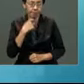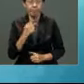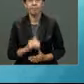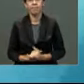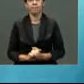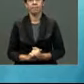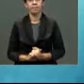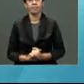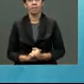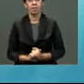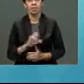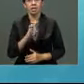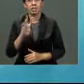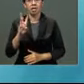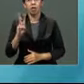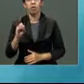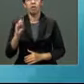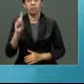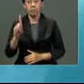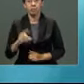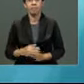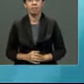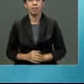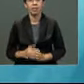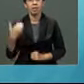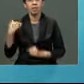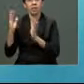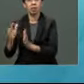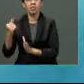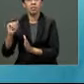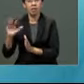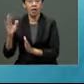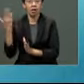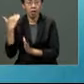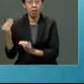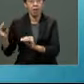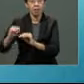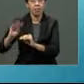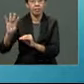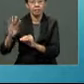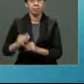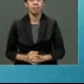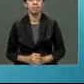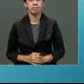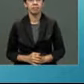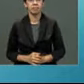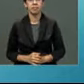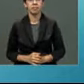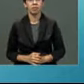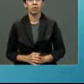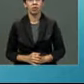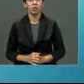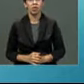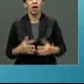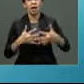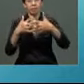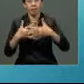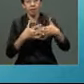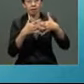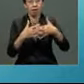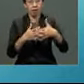อิมเรตนะครับ761รายมี15รายเดิมและเพิ่มเข้ามาอีก4นะครับ USA หรือสหรัฐอเมริก